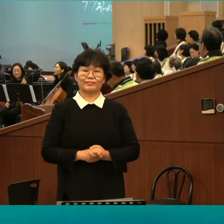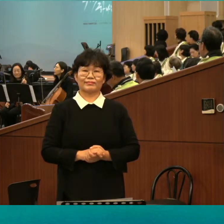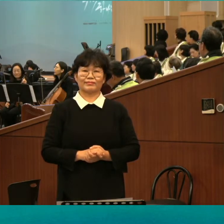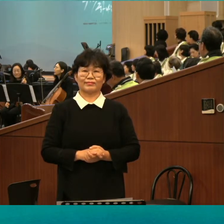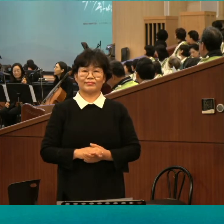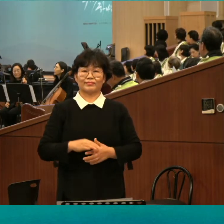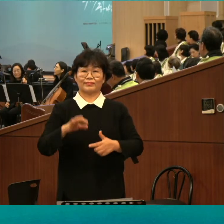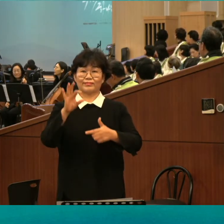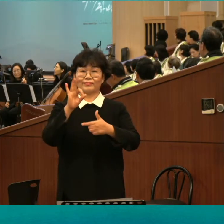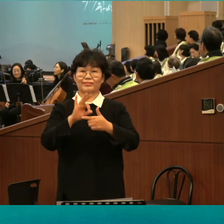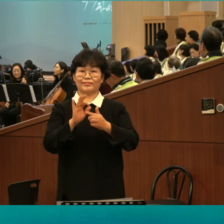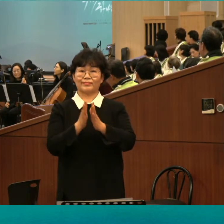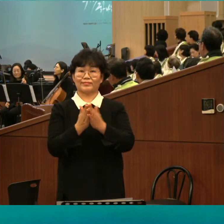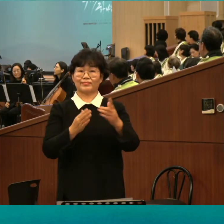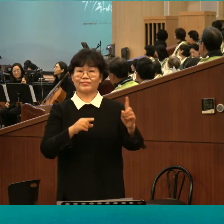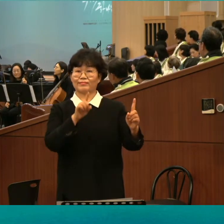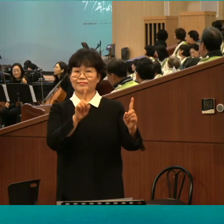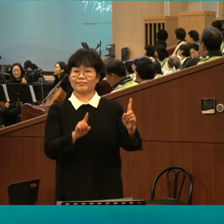읽으세요.